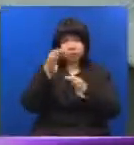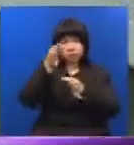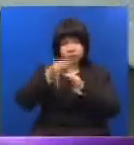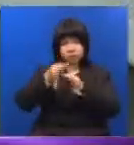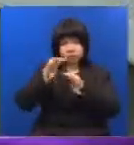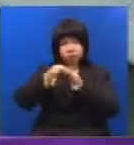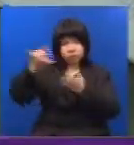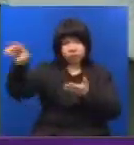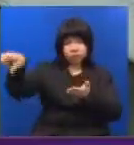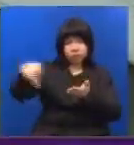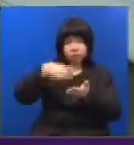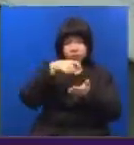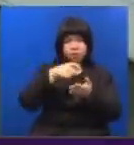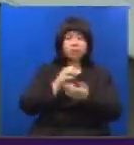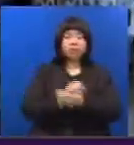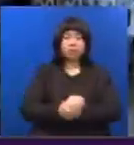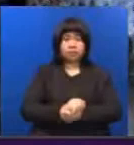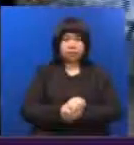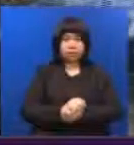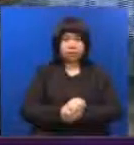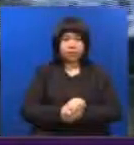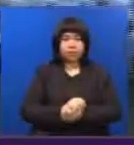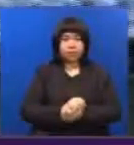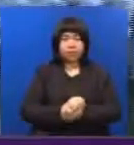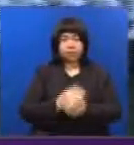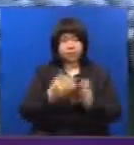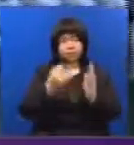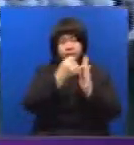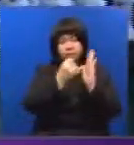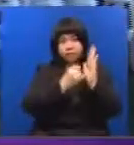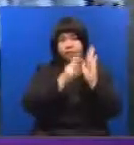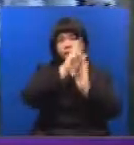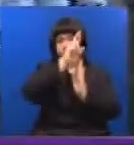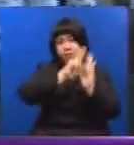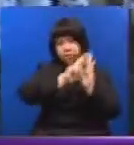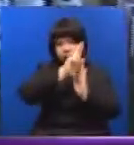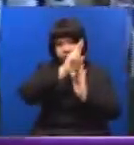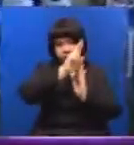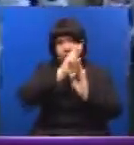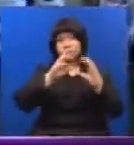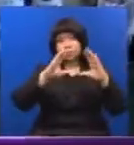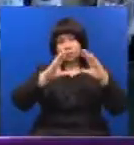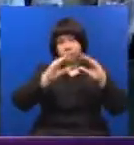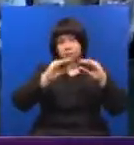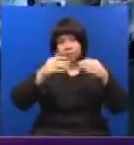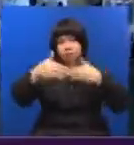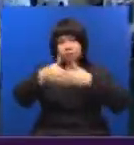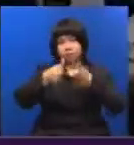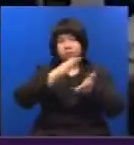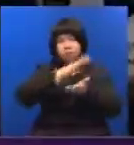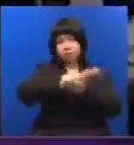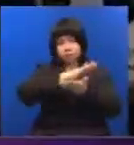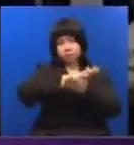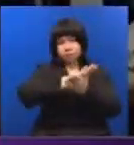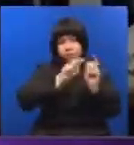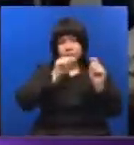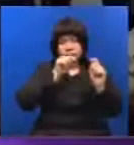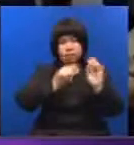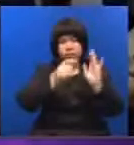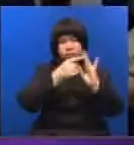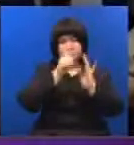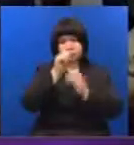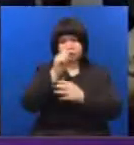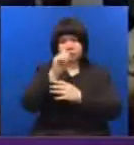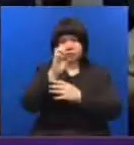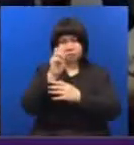ลางโอนเข้มาให้ค่ะส่บรยากาศที่จงหวเชียงรายที่หอประชุโรงเรีนเธิงวทยาคม อำเภอเธิงท.ก.